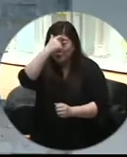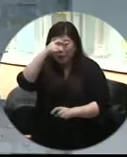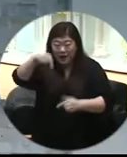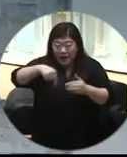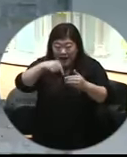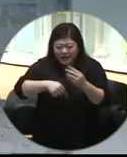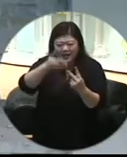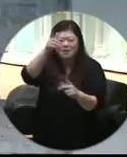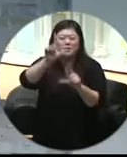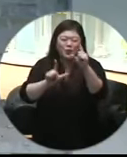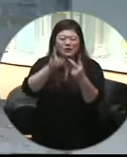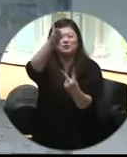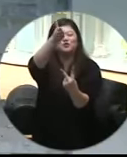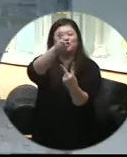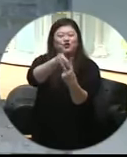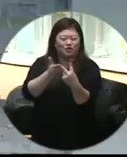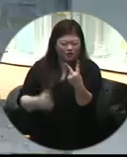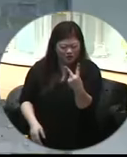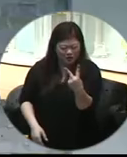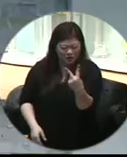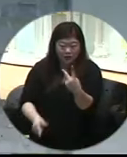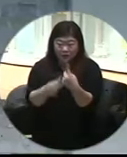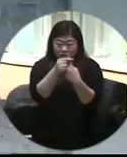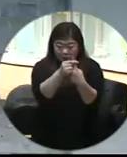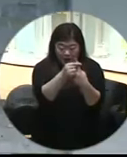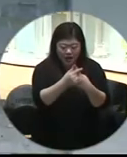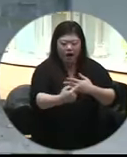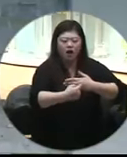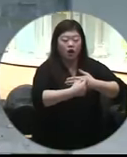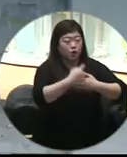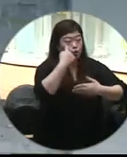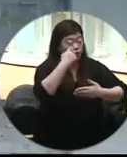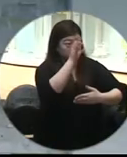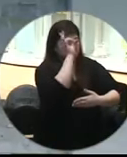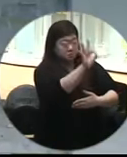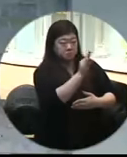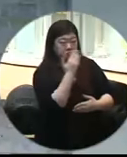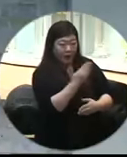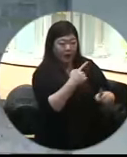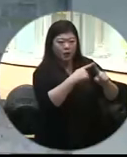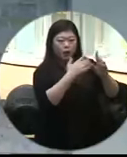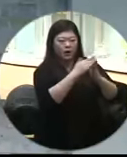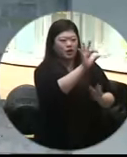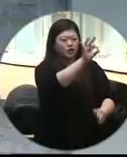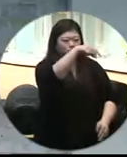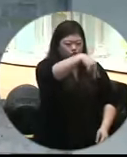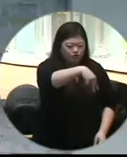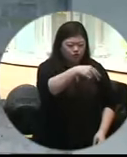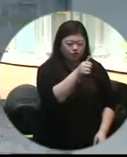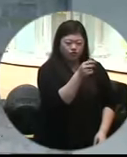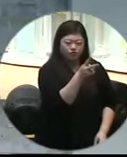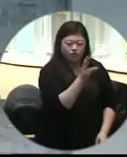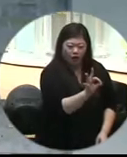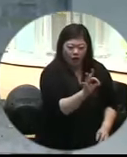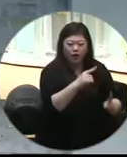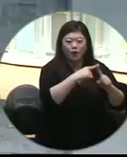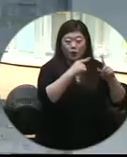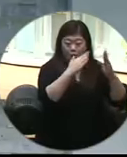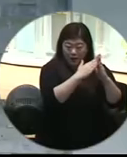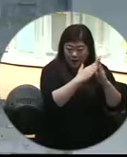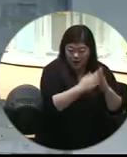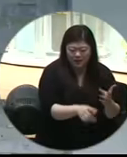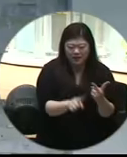눈에 보이는 교회가 있고 눈에 안 보이는 교회가 있어요. 눈에 보이는 것이 유형교회, 눈에 안 보이는 무형교회.